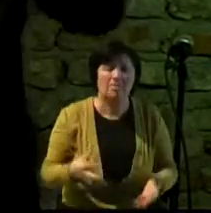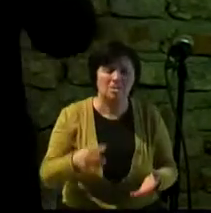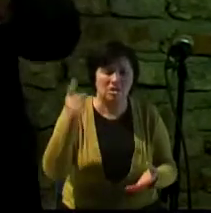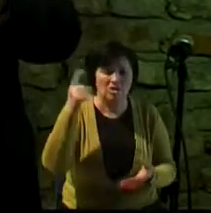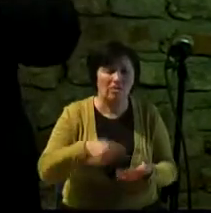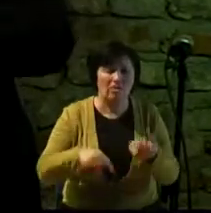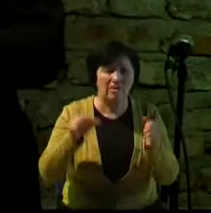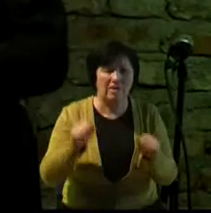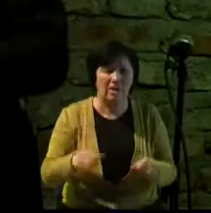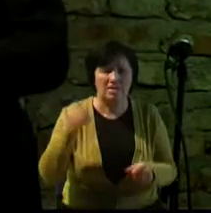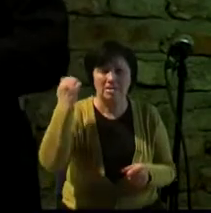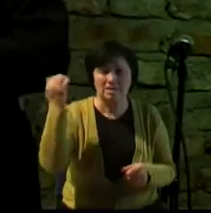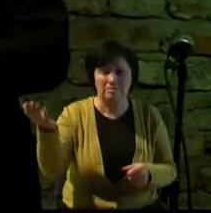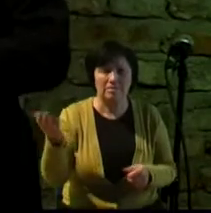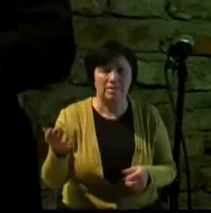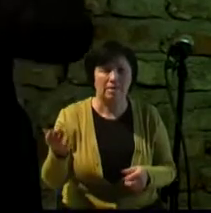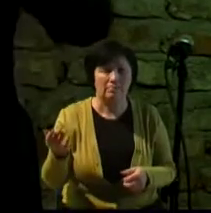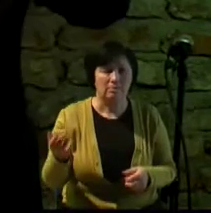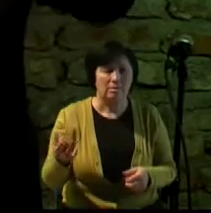присутствии.